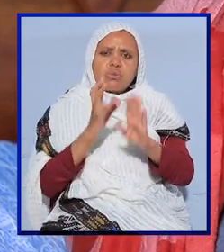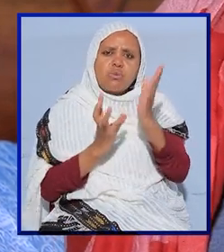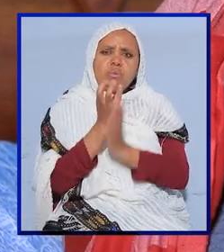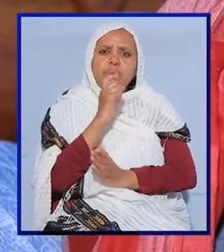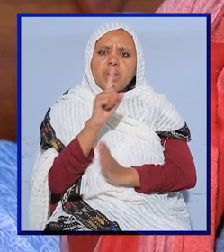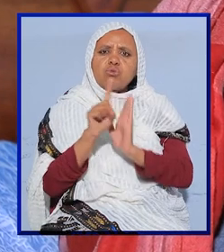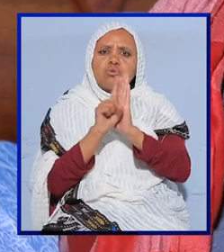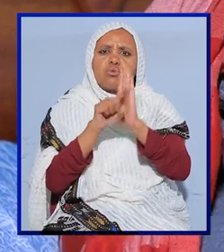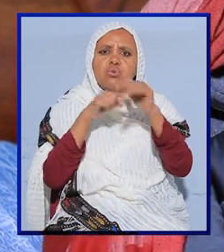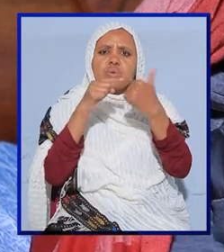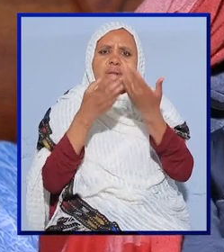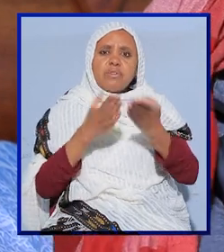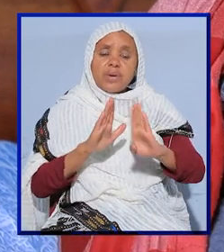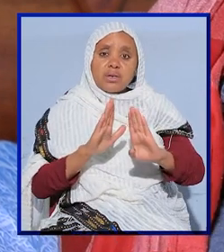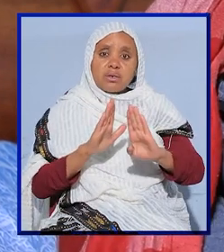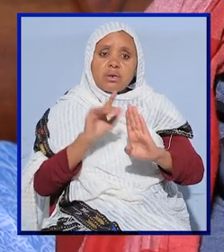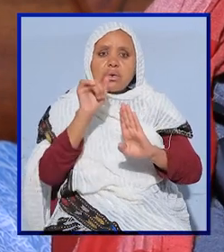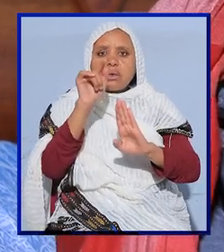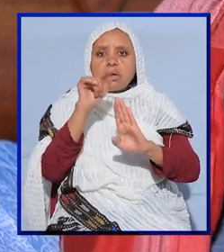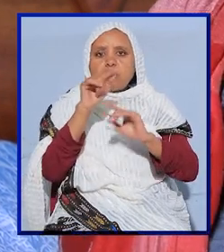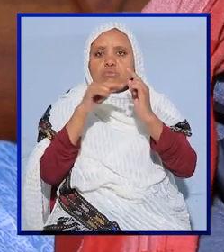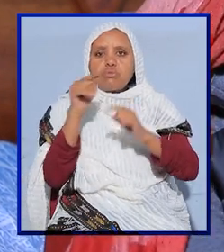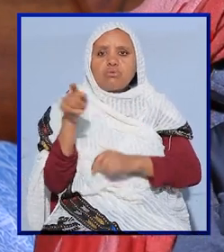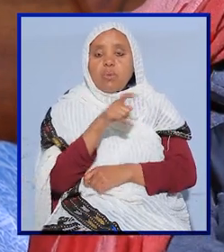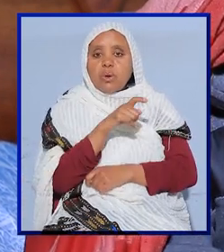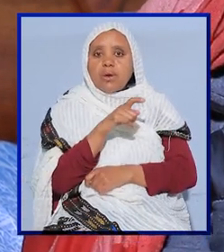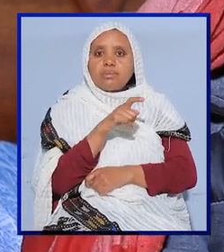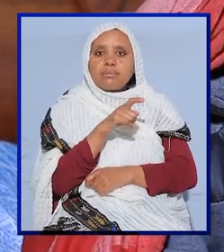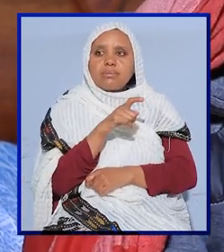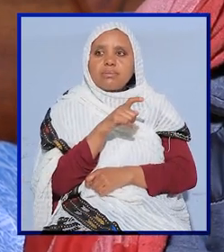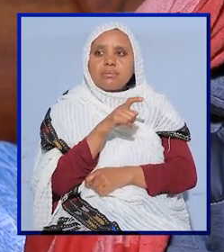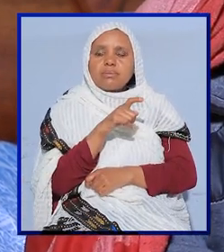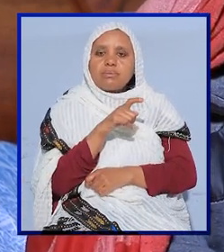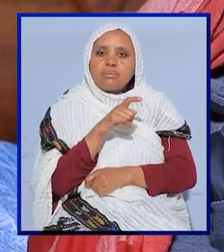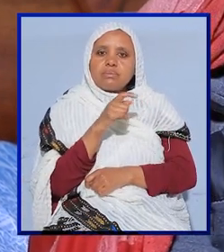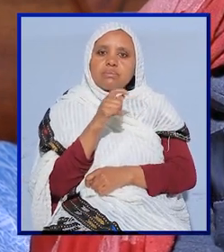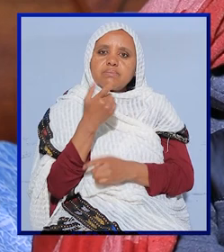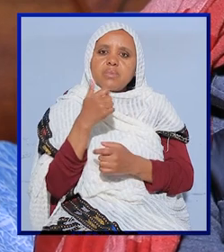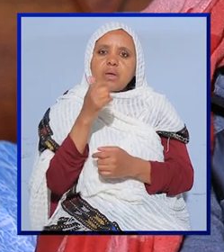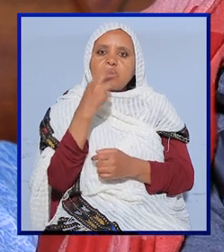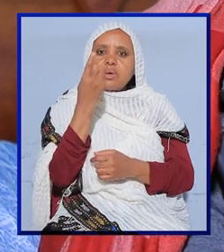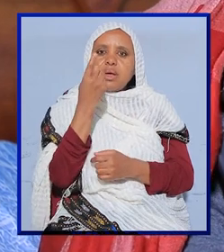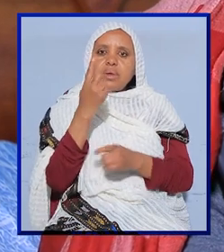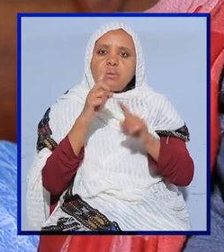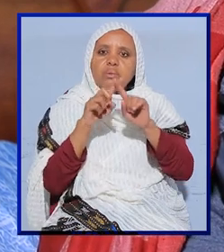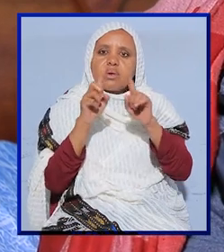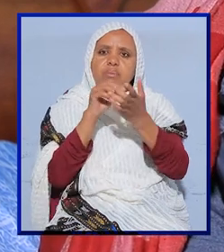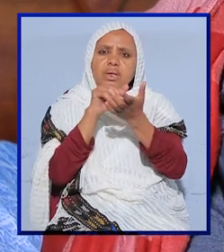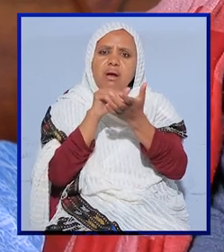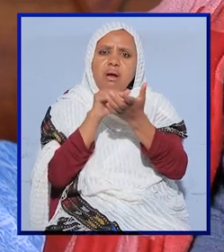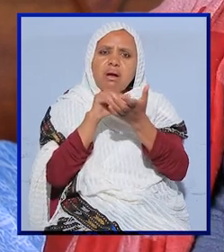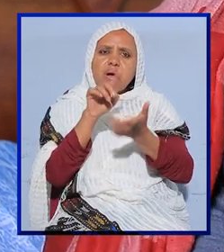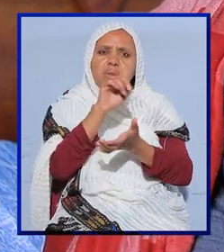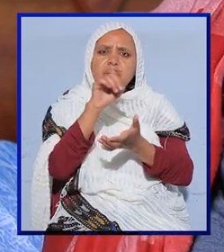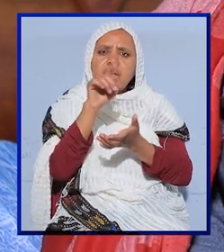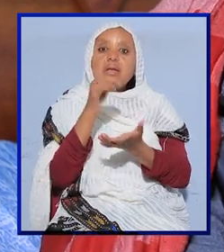መብታቸው ህጉ ስለሚፈቅድ የእነሱ ስለሆነ ያ ምንም ያስ ቀበሌ ግን በተደጋጋሚ